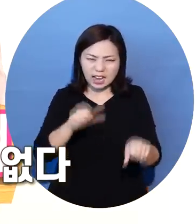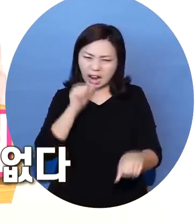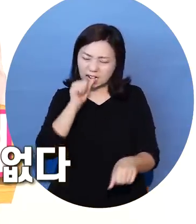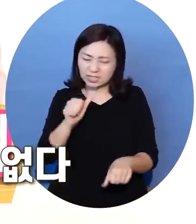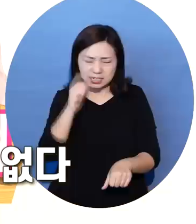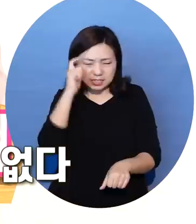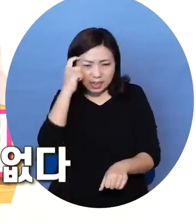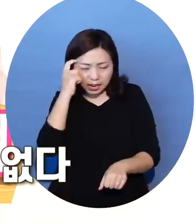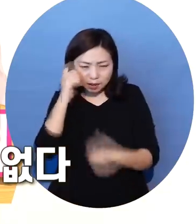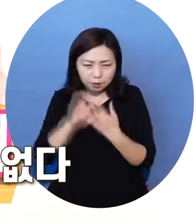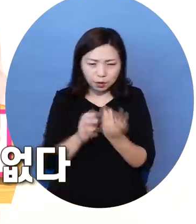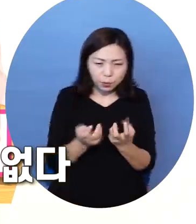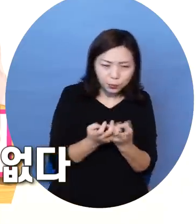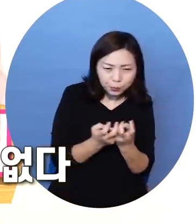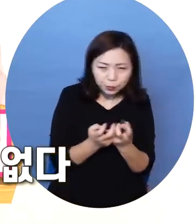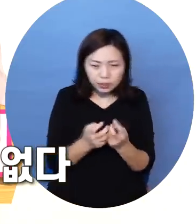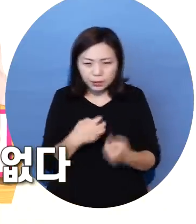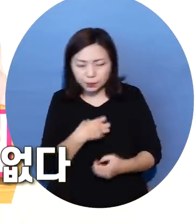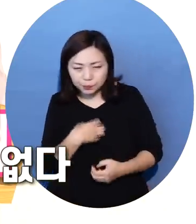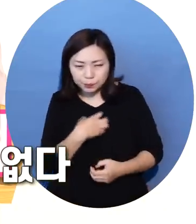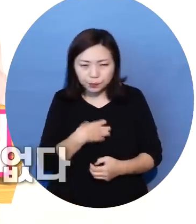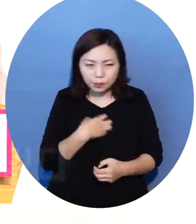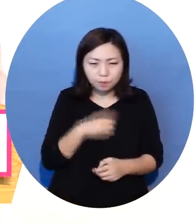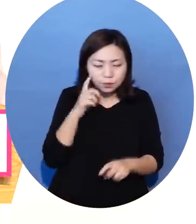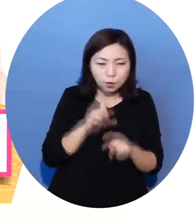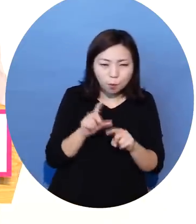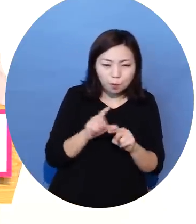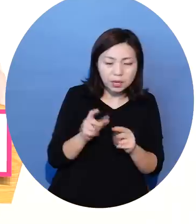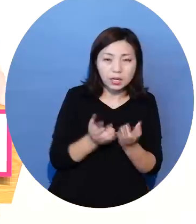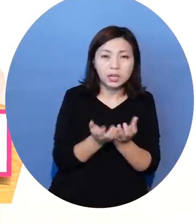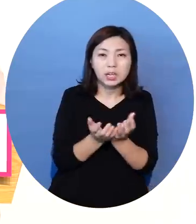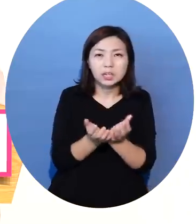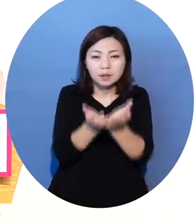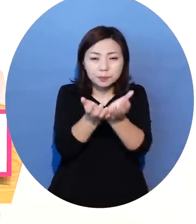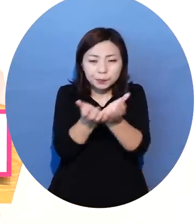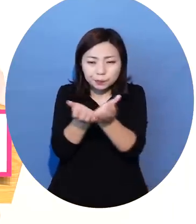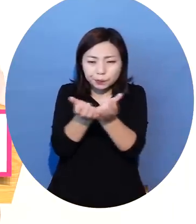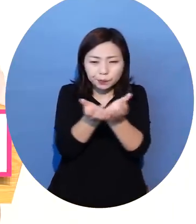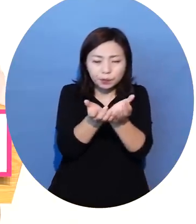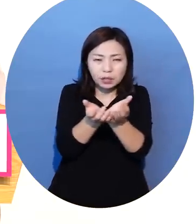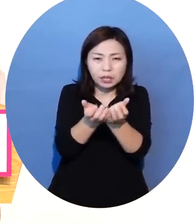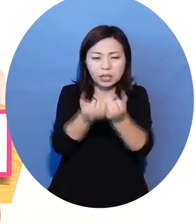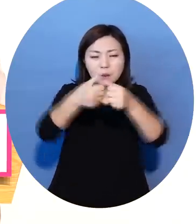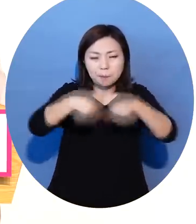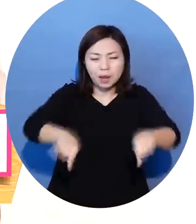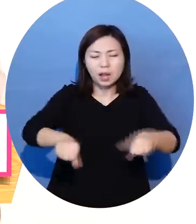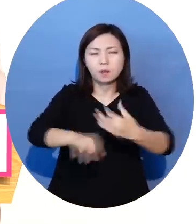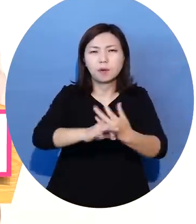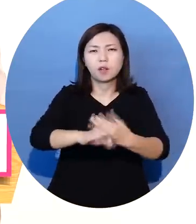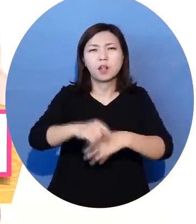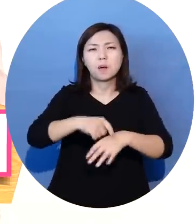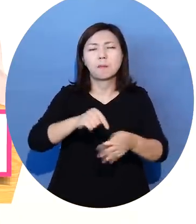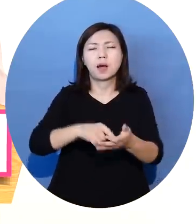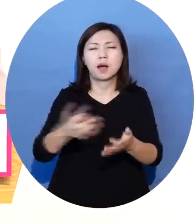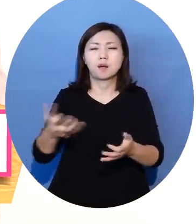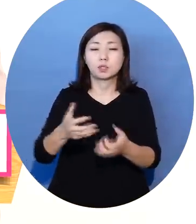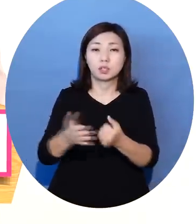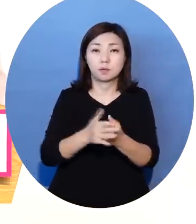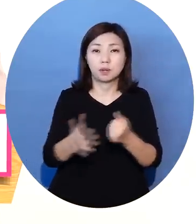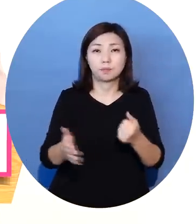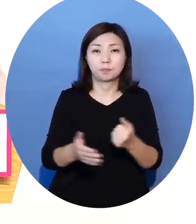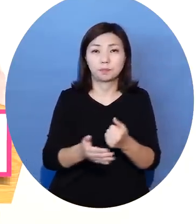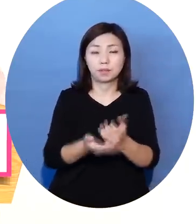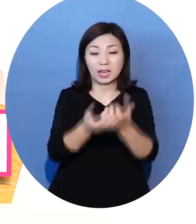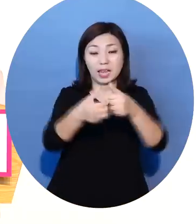생각하면 괴로움을 동반할 수밖에 없다. 왜? 이게 부딪혀가 깨지면 아픔이 따른다 이 말이야. 그럼